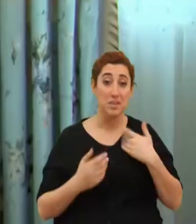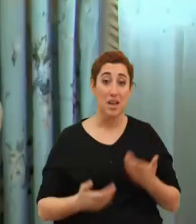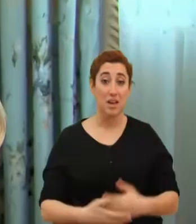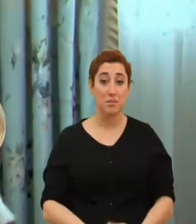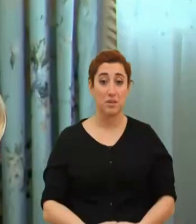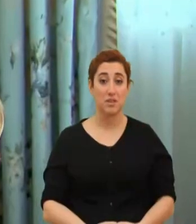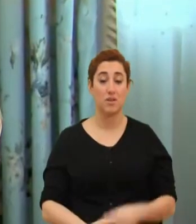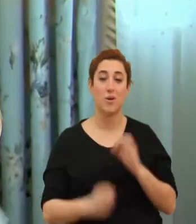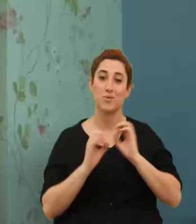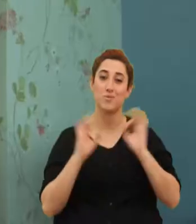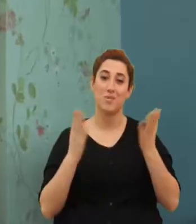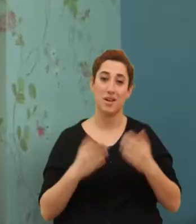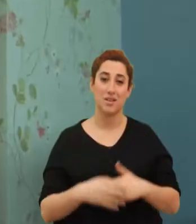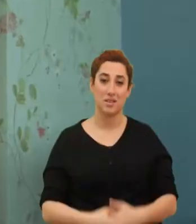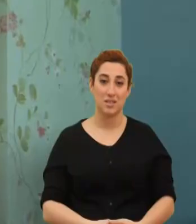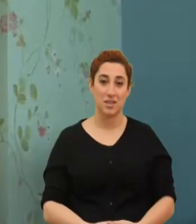mi? Şahanesin.